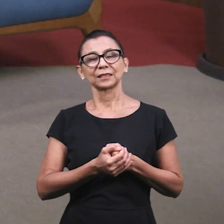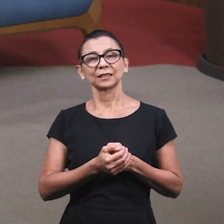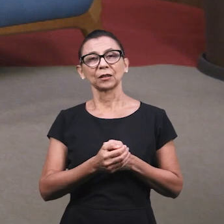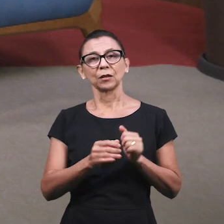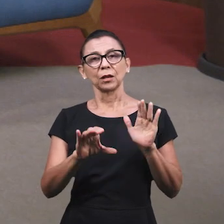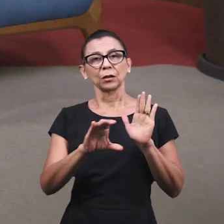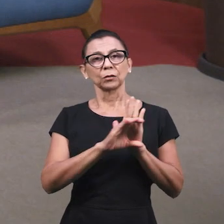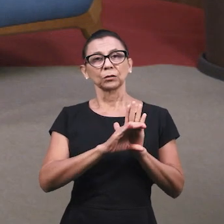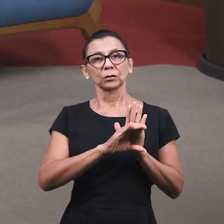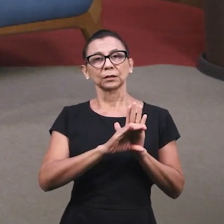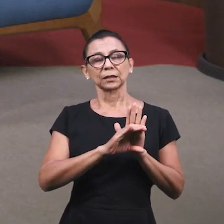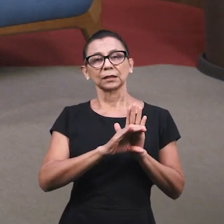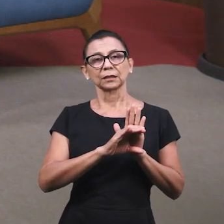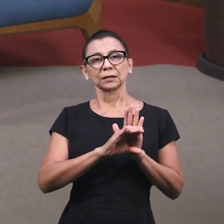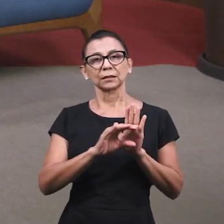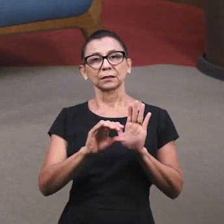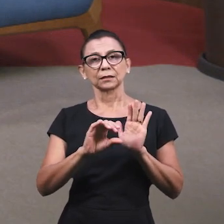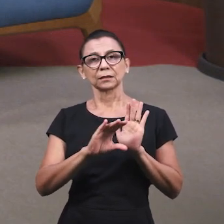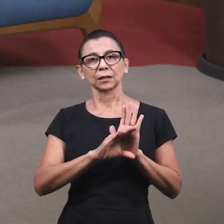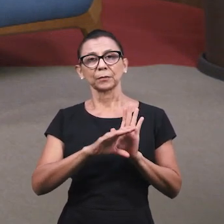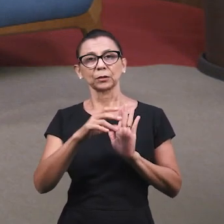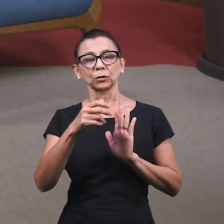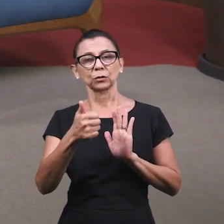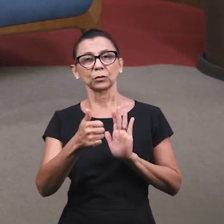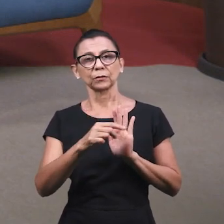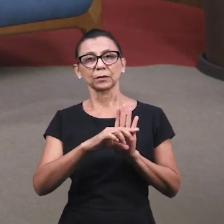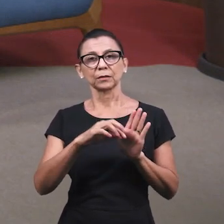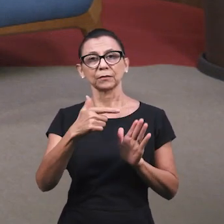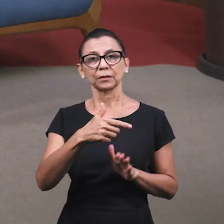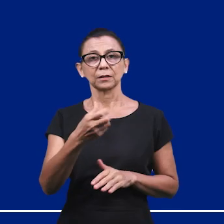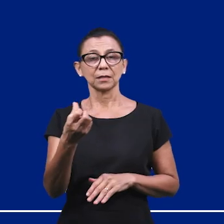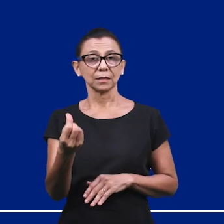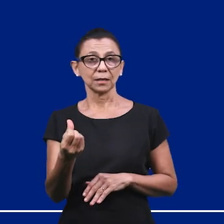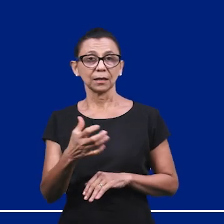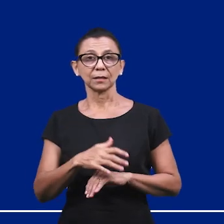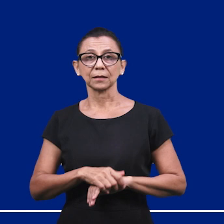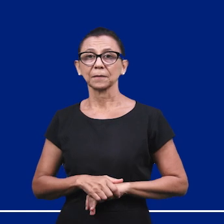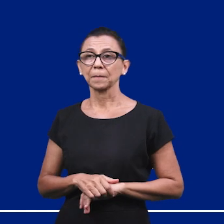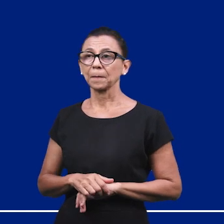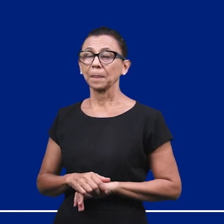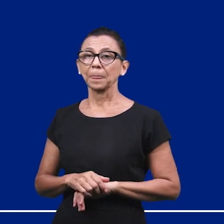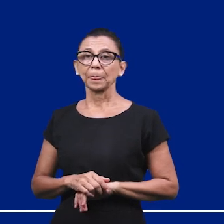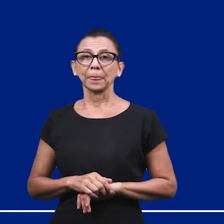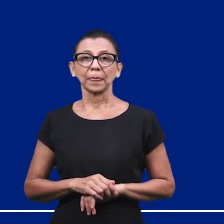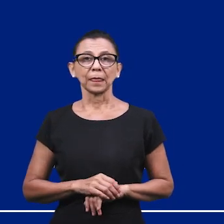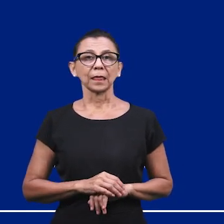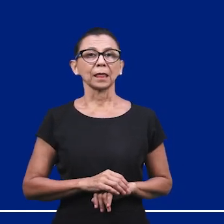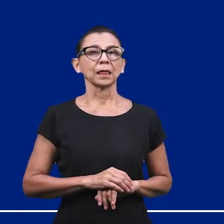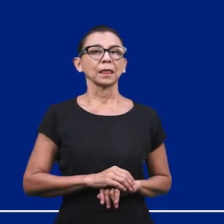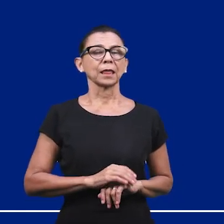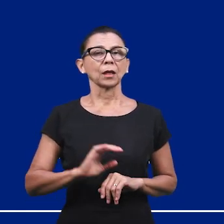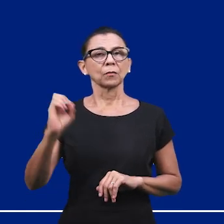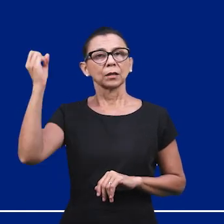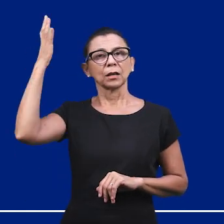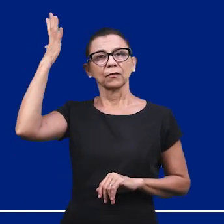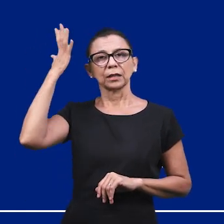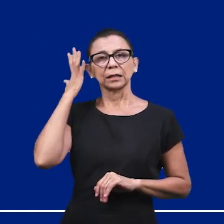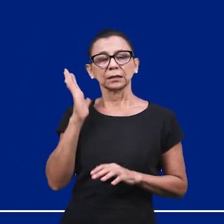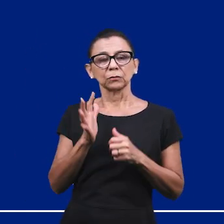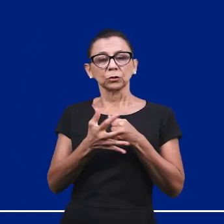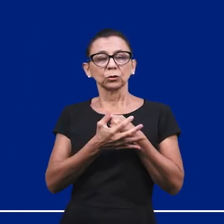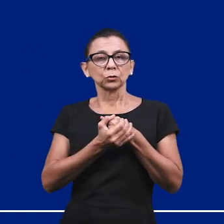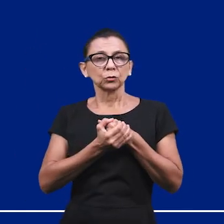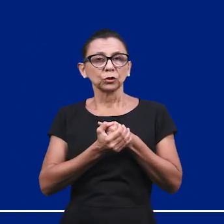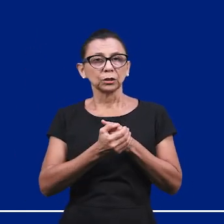texte de Colossiens, Colossiens 1, 26, nous pouvons lire ici, 1, 26, le mystère qui était